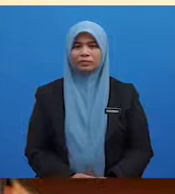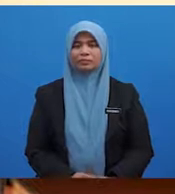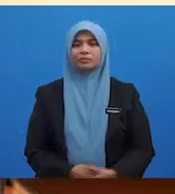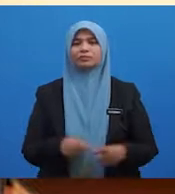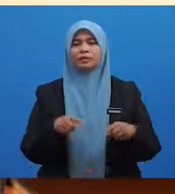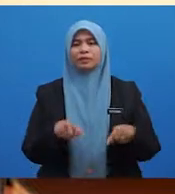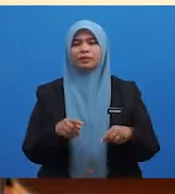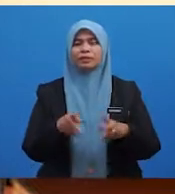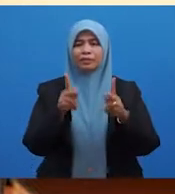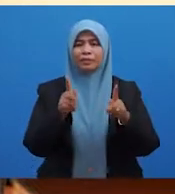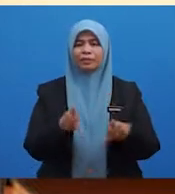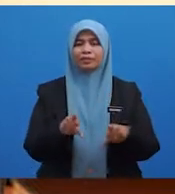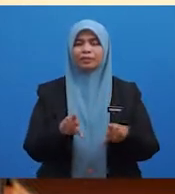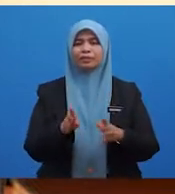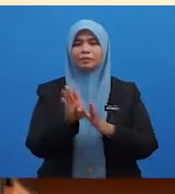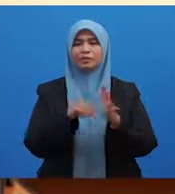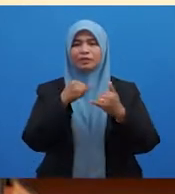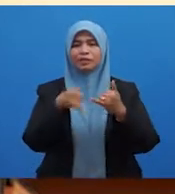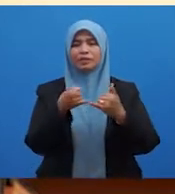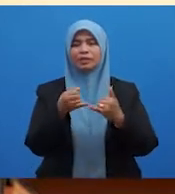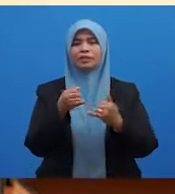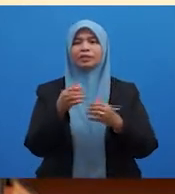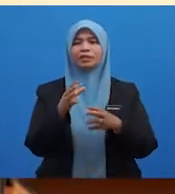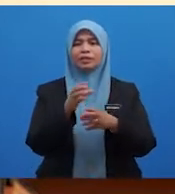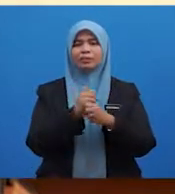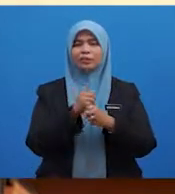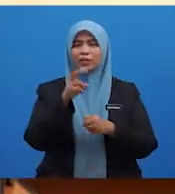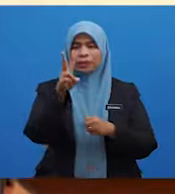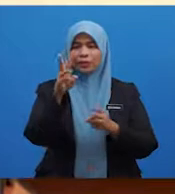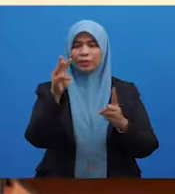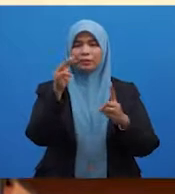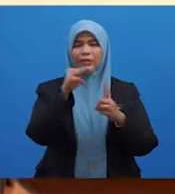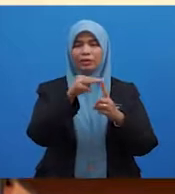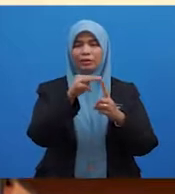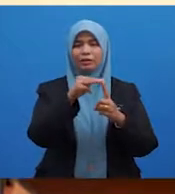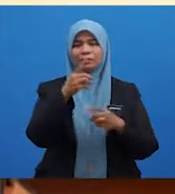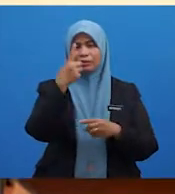Di sini, pelajar berjaya memperoleh 2